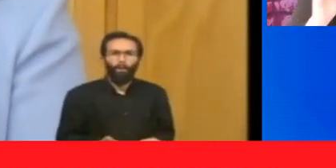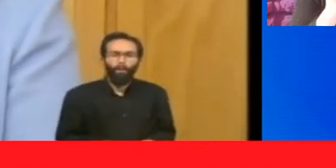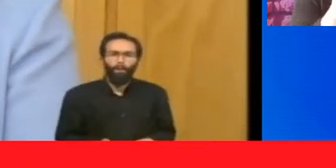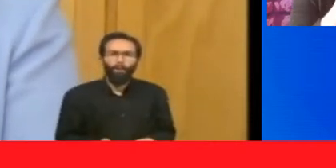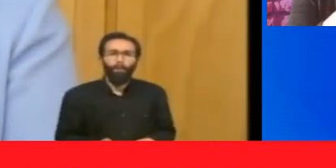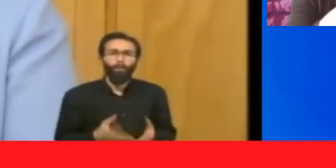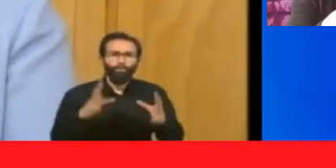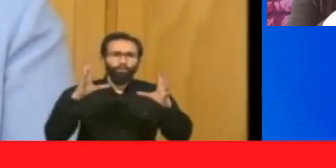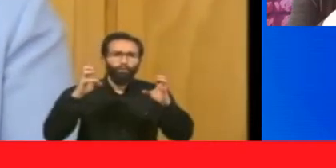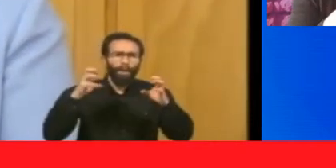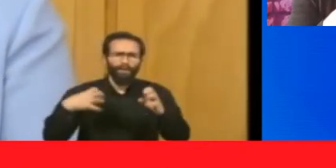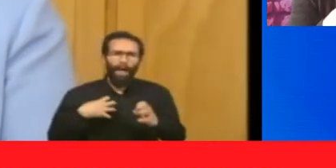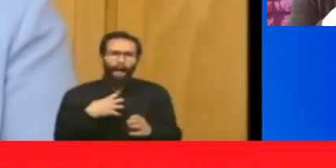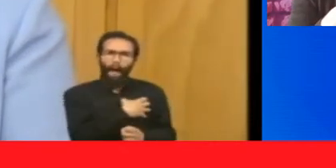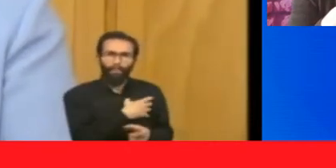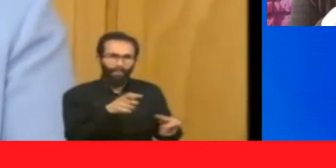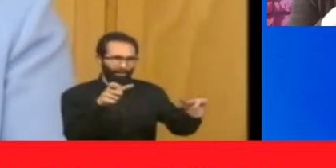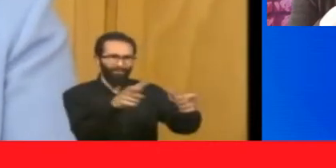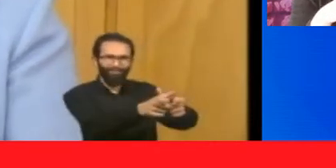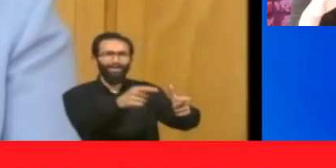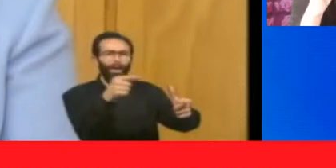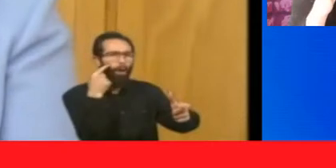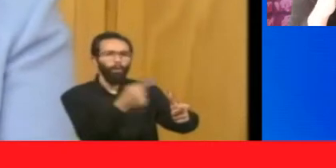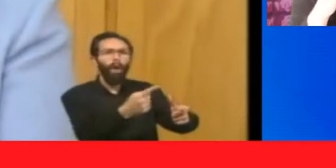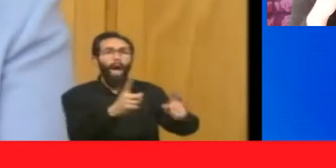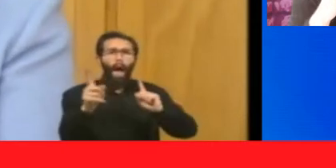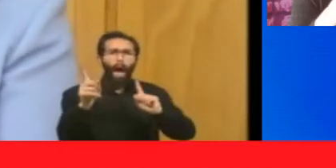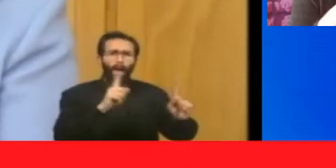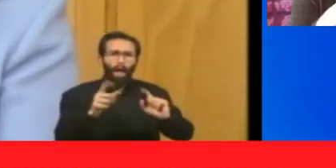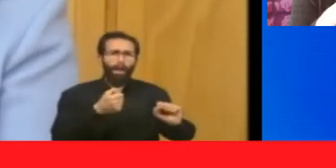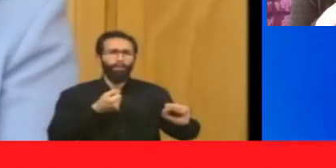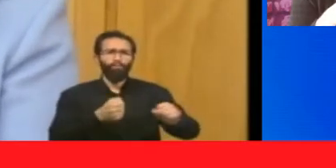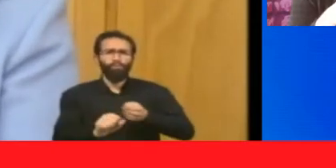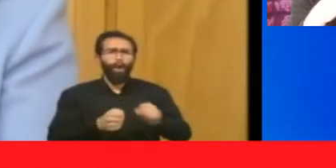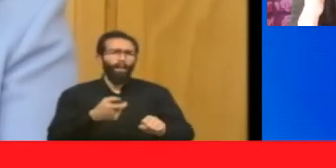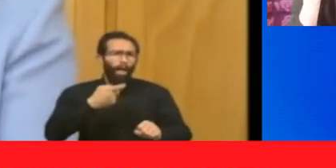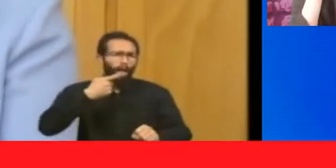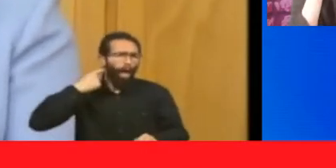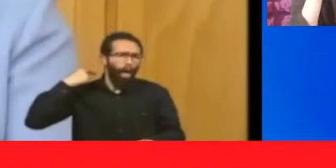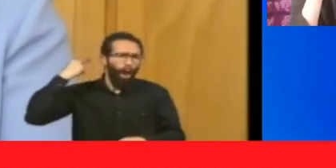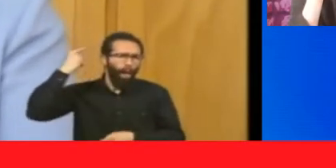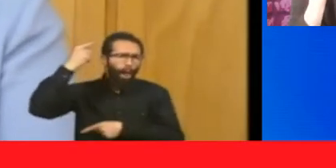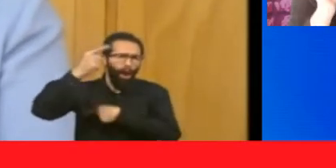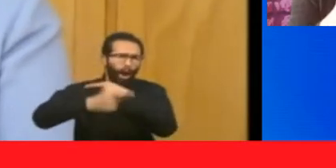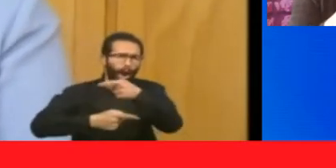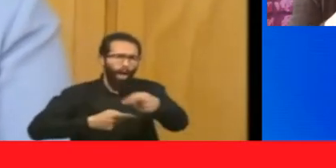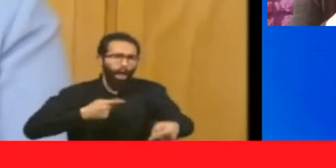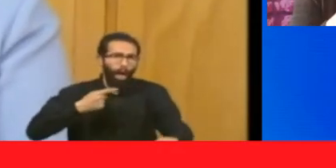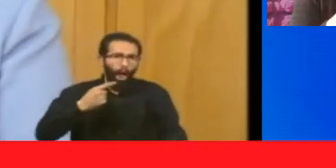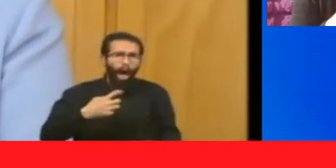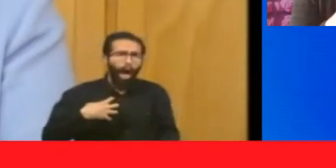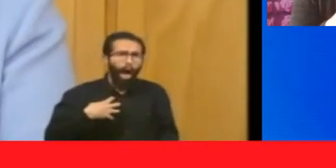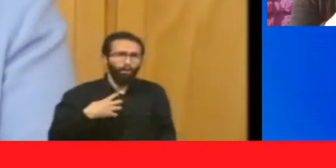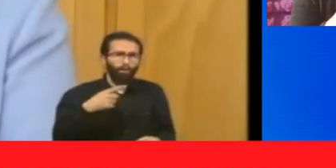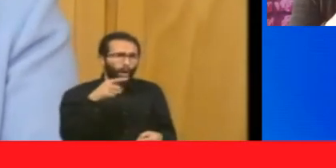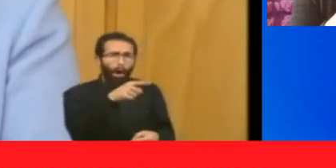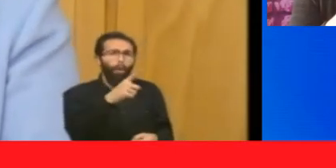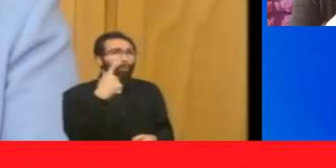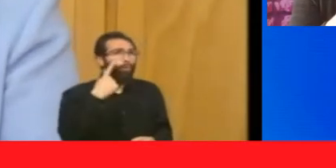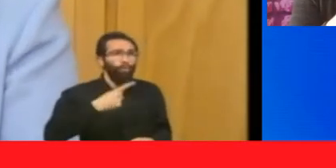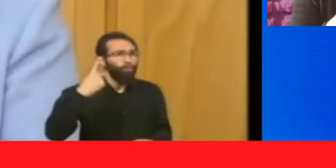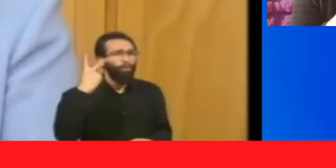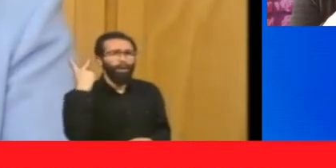süredir adalet mücadelesi vermektedir bu ülkede. İktidarın çözümü cumartesi annelerini